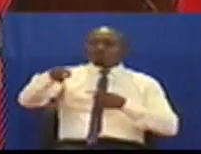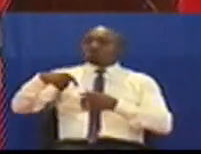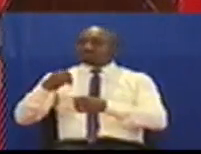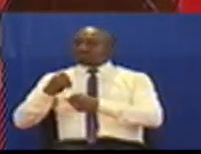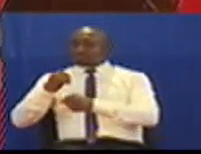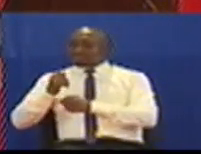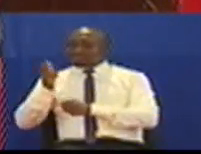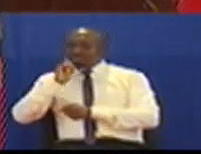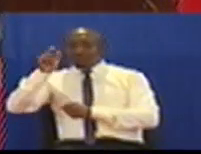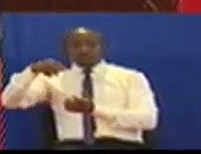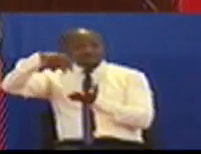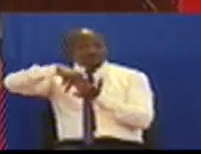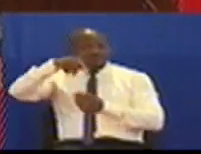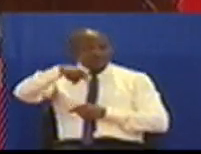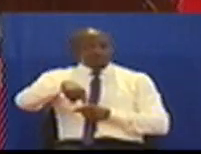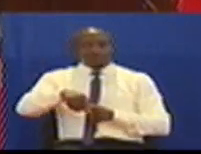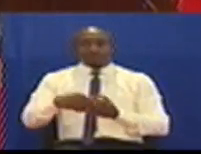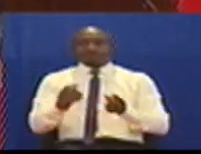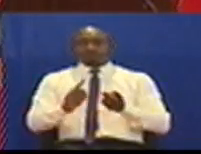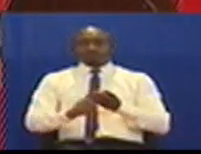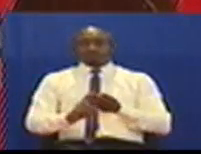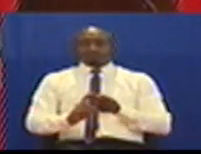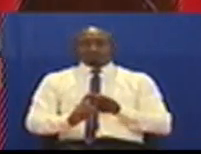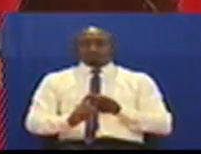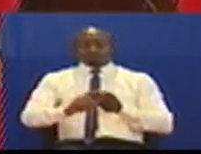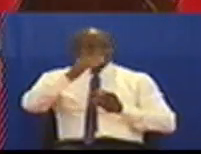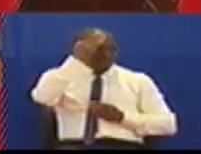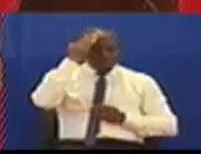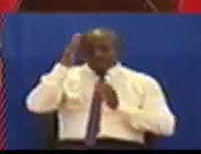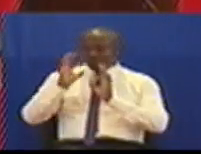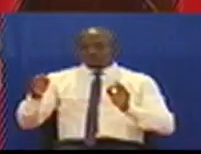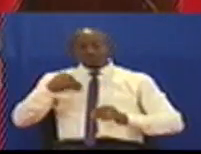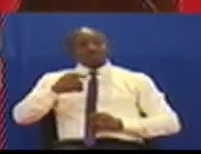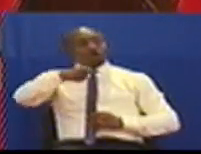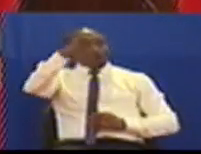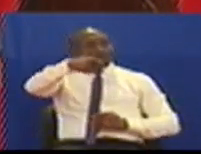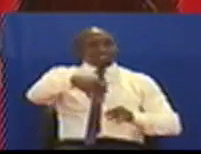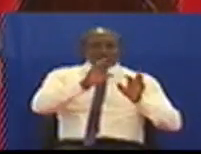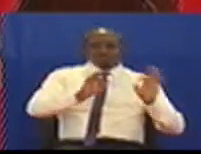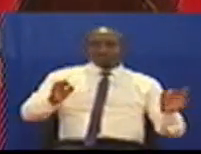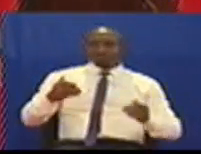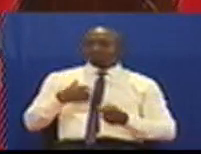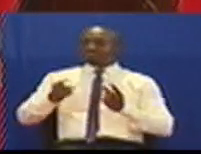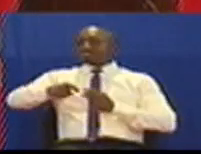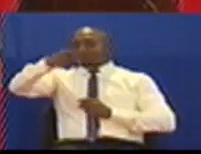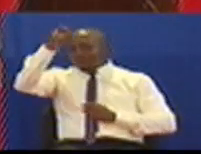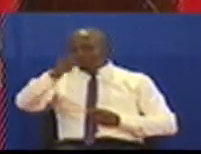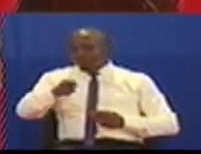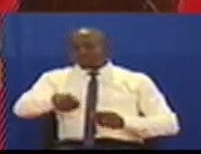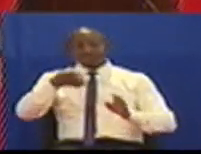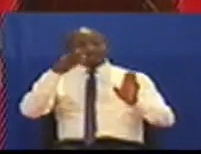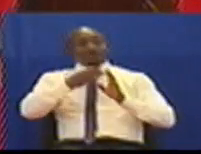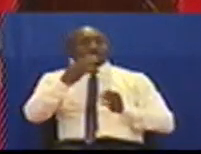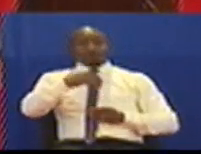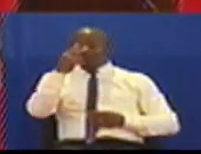Kila anayesimama ndani ya bunge anaongeza sisi wote tunafahamiana, nani anaupongeza kwa dhati na nani anaupongeza kwa ajili ya kutaka kuonekana